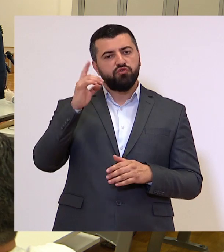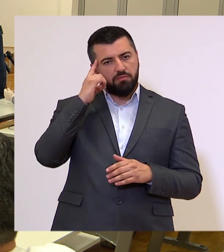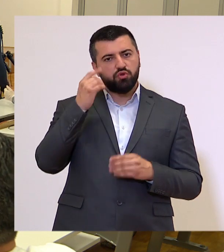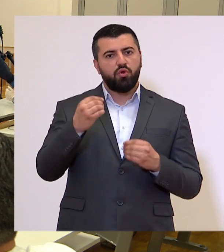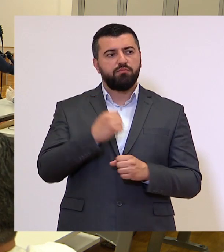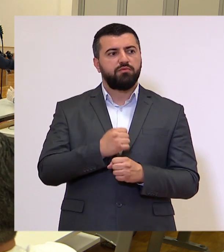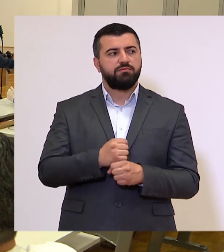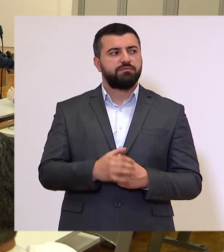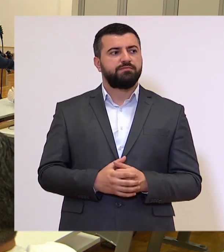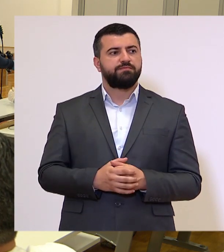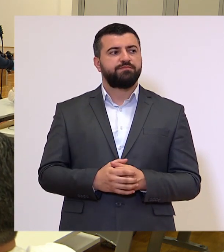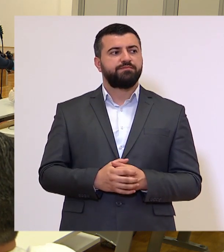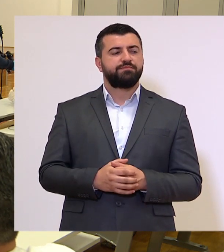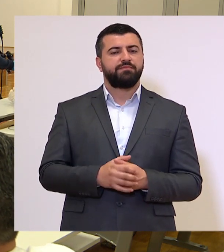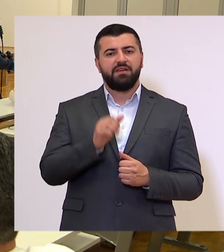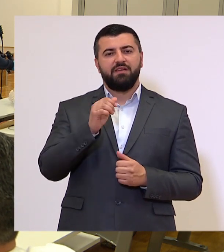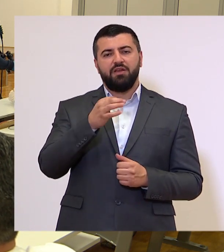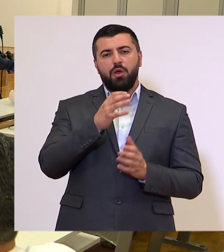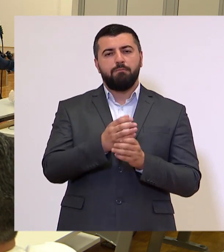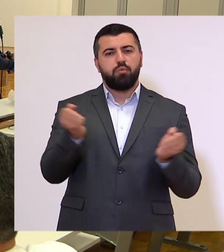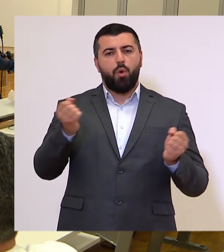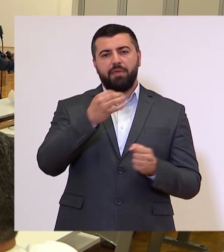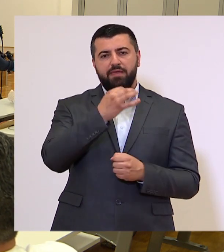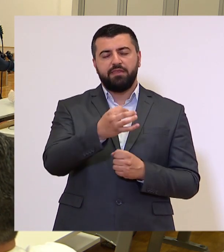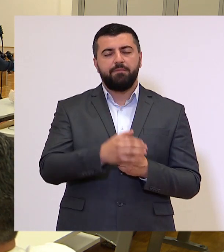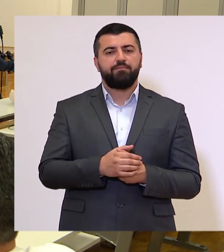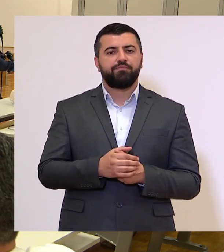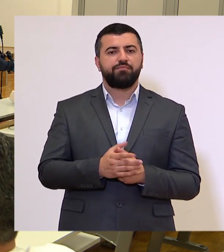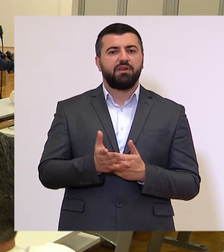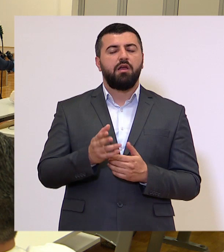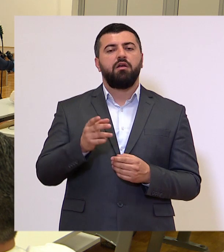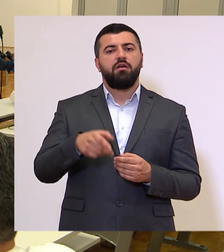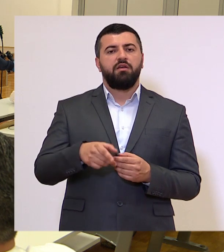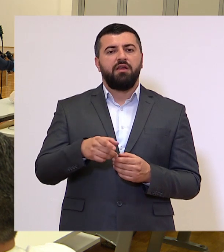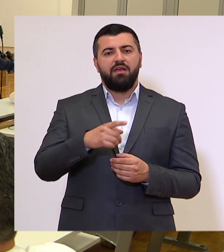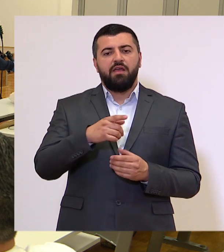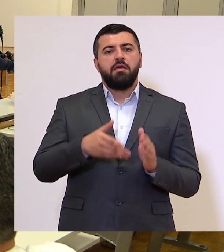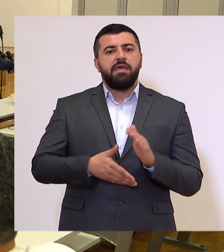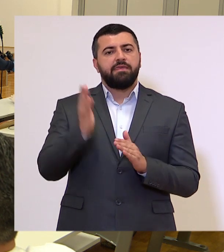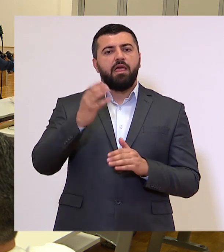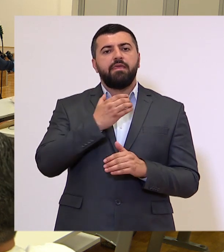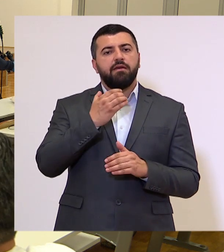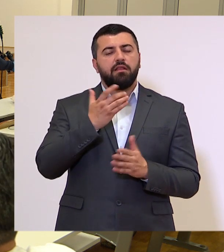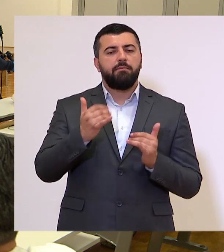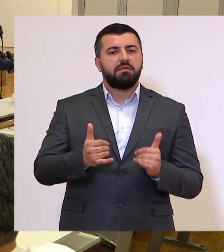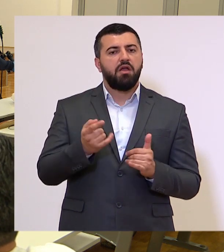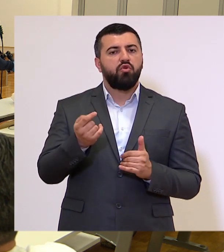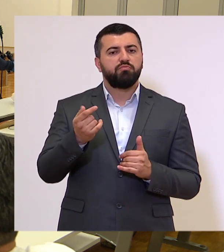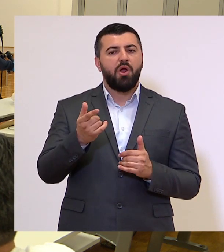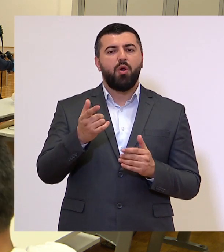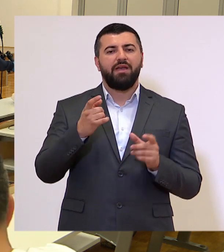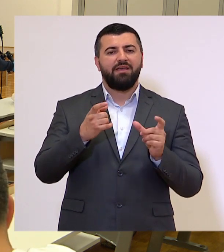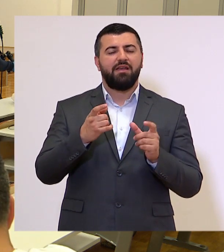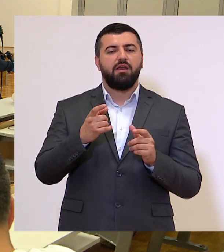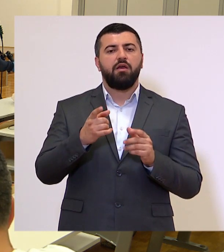može. Ivana Krunić, Pobjeda. Budući da izlazimo iz sezone gripa, da li će i u kojoj mjeri u narednom